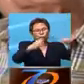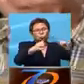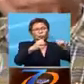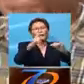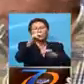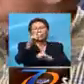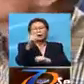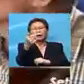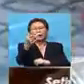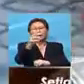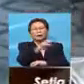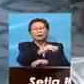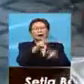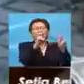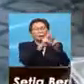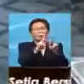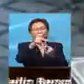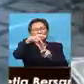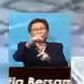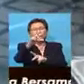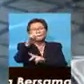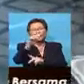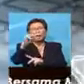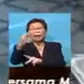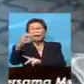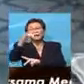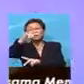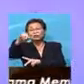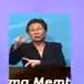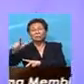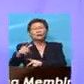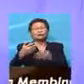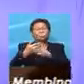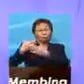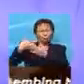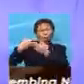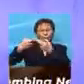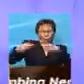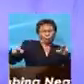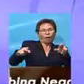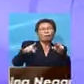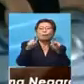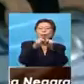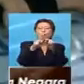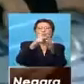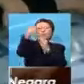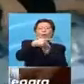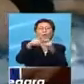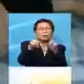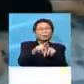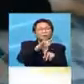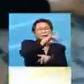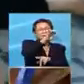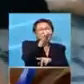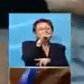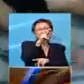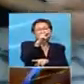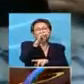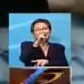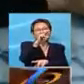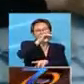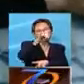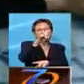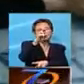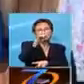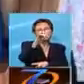Kasim dan Kampung Pela Ajil. Sebelum itu, beliau juga merasmikan program yang sama di Kampung Kuala Jeneris dalam kawasan